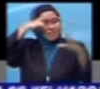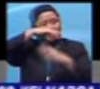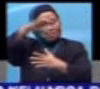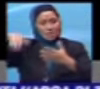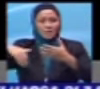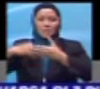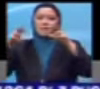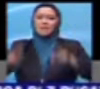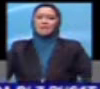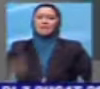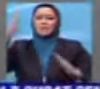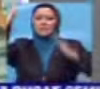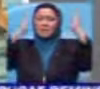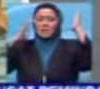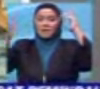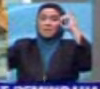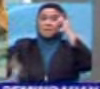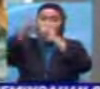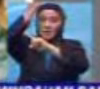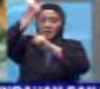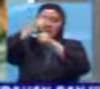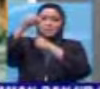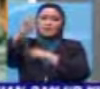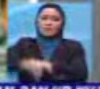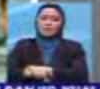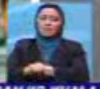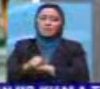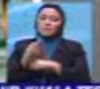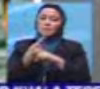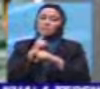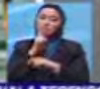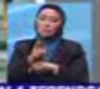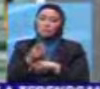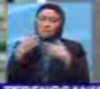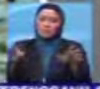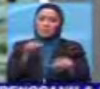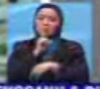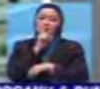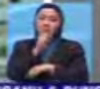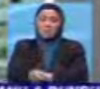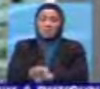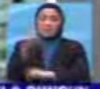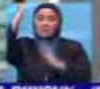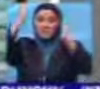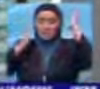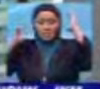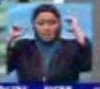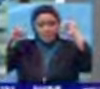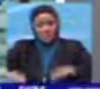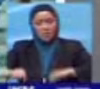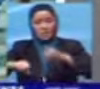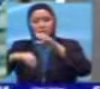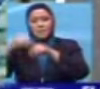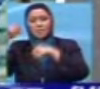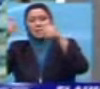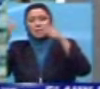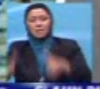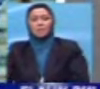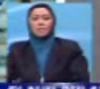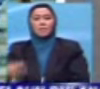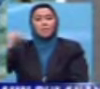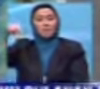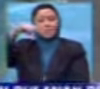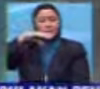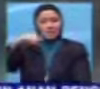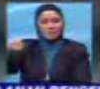atau kalah, Muhammad Faiz nyata sudah memastikan Malaysia mampu menghasilkan pemain yang berkualiti dan mempunyai sentuhan